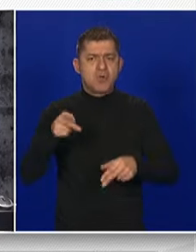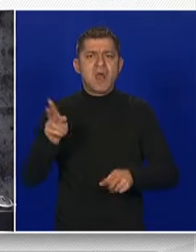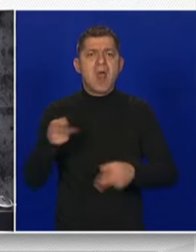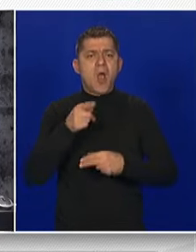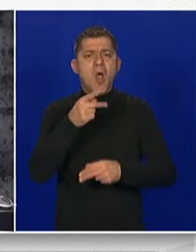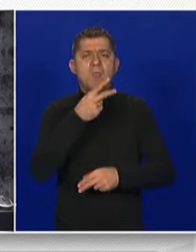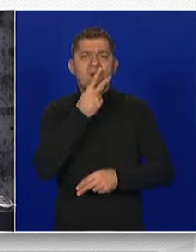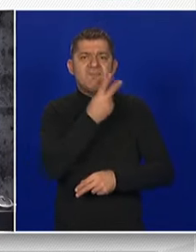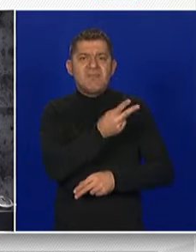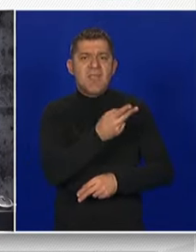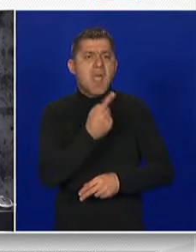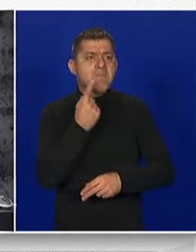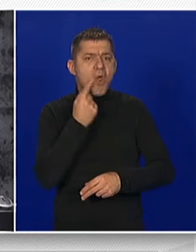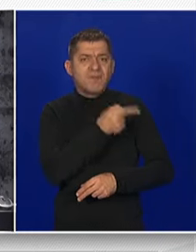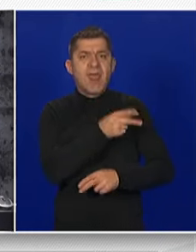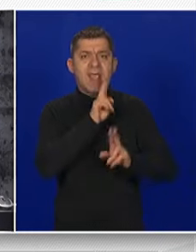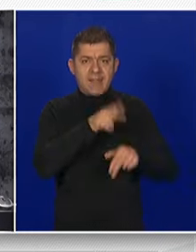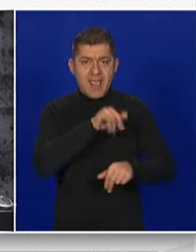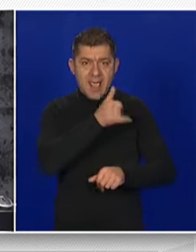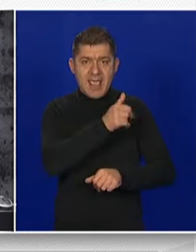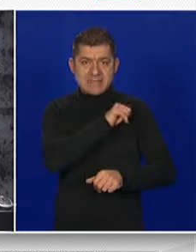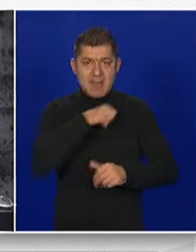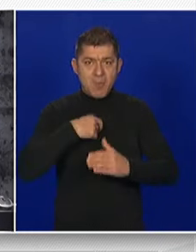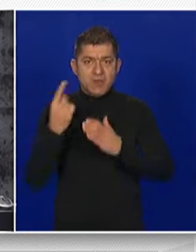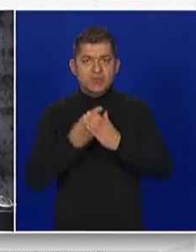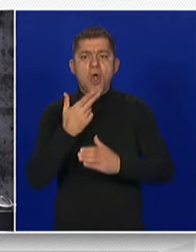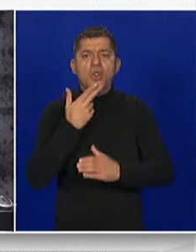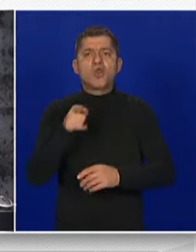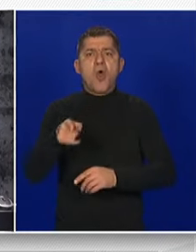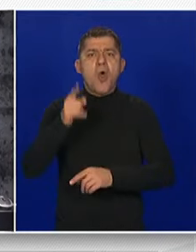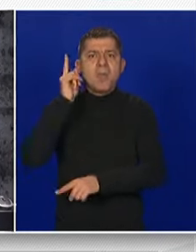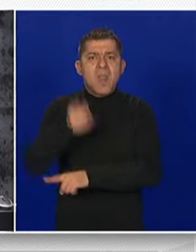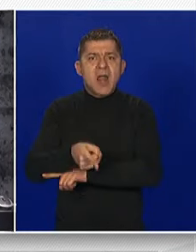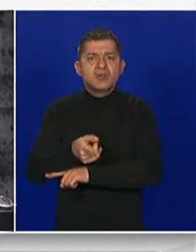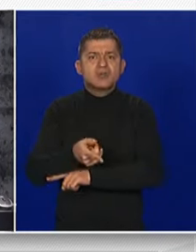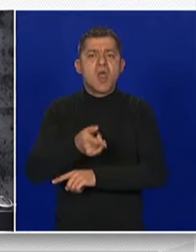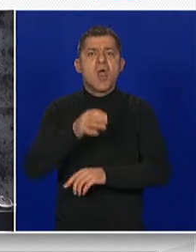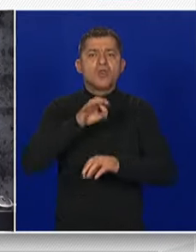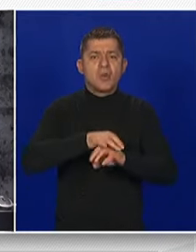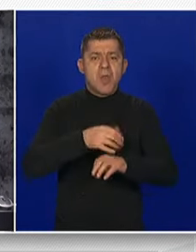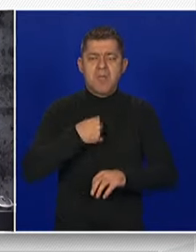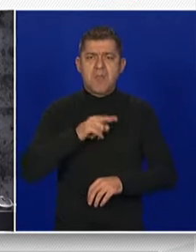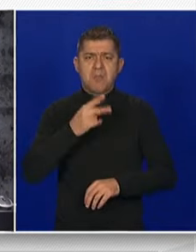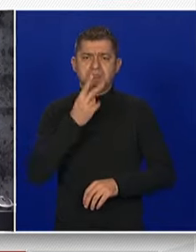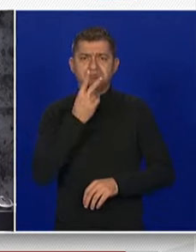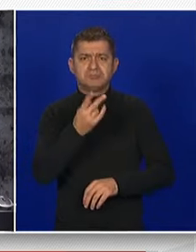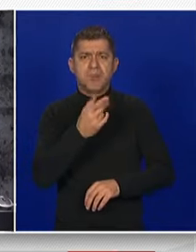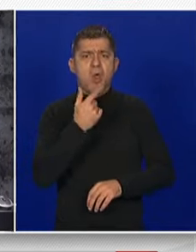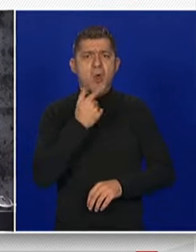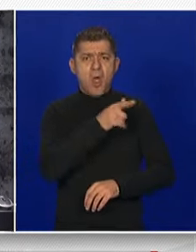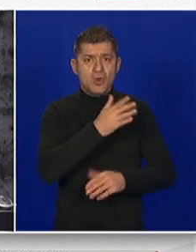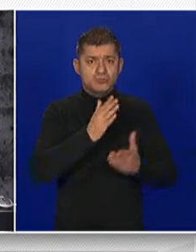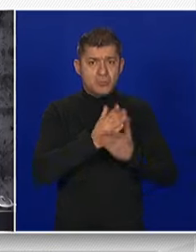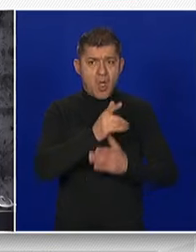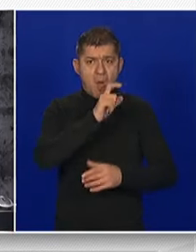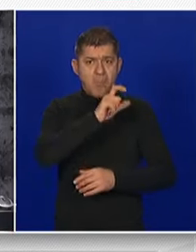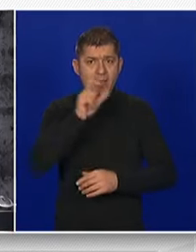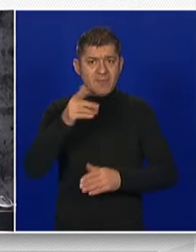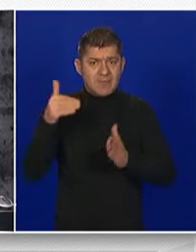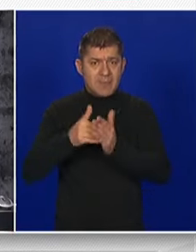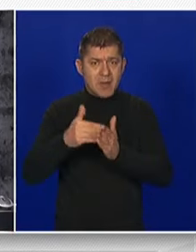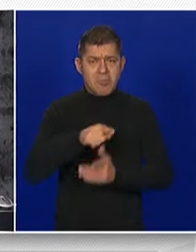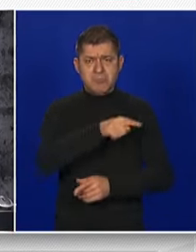u samoizolaciju i nije. I ja ne znam za slučajeve da liječnici obiteljske medicine nisu nekome dali bolovanje zbog